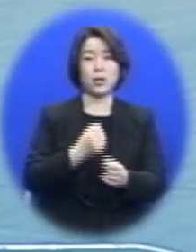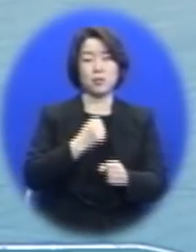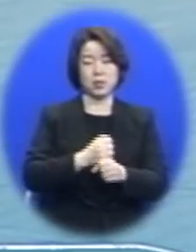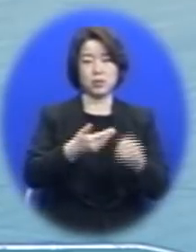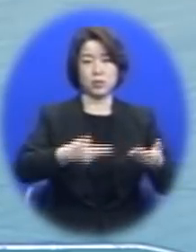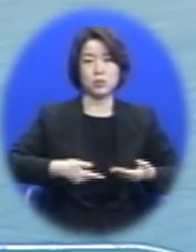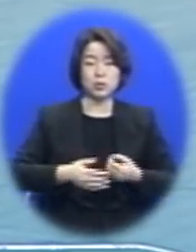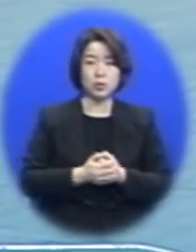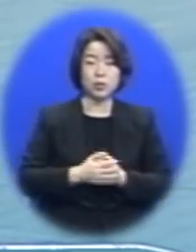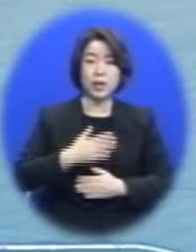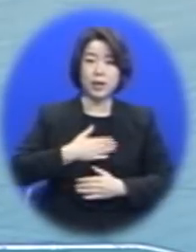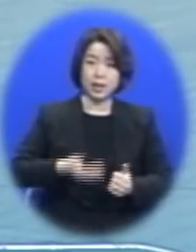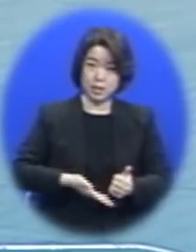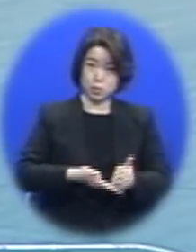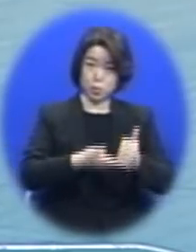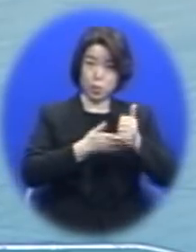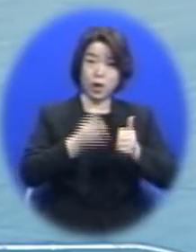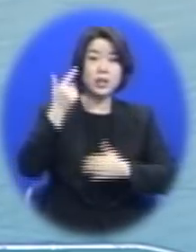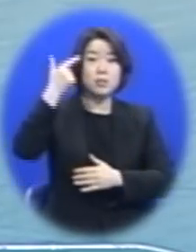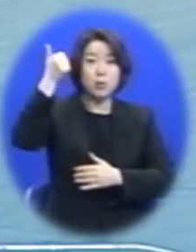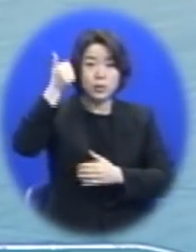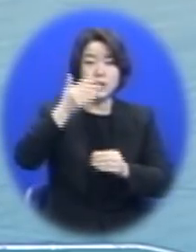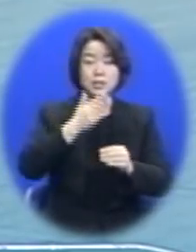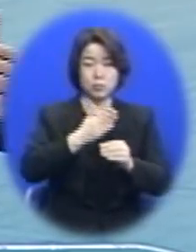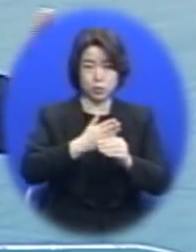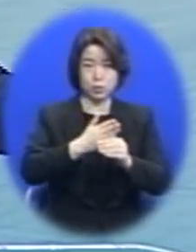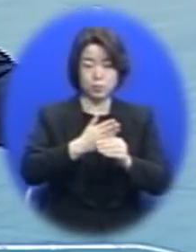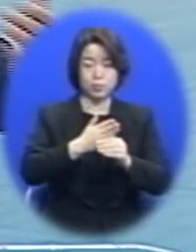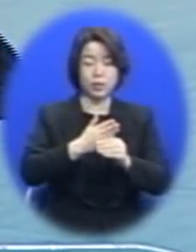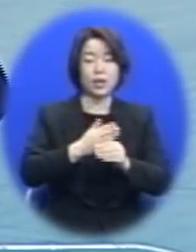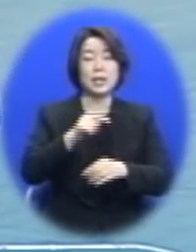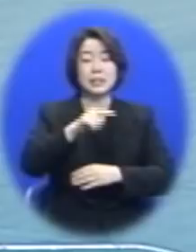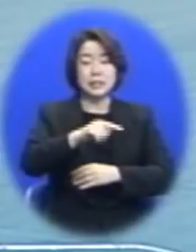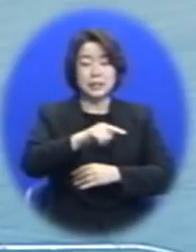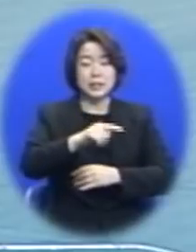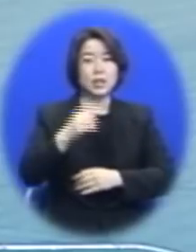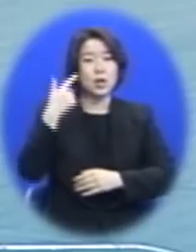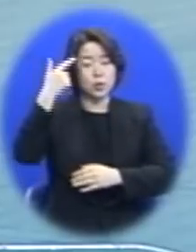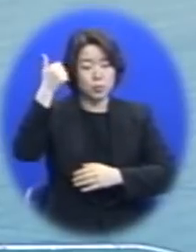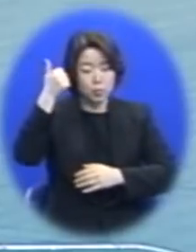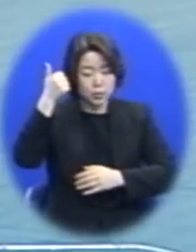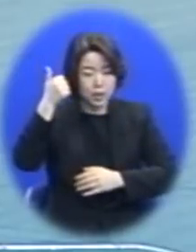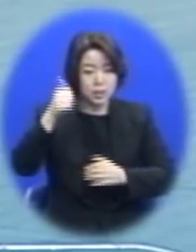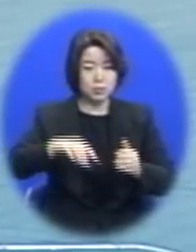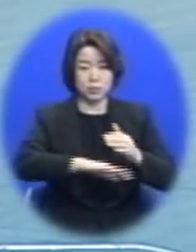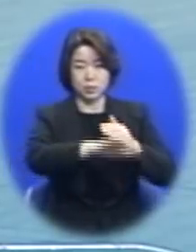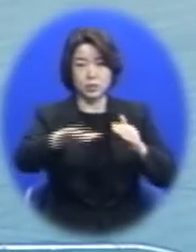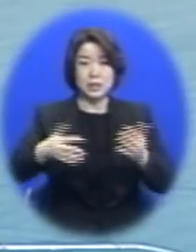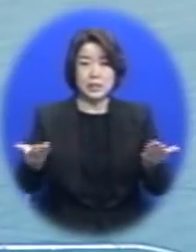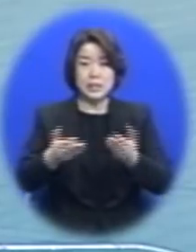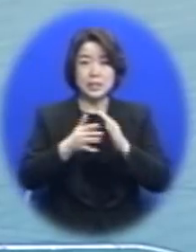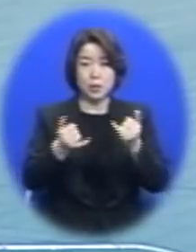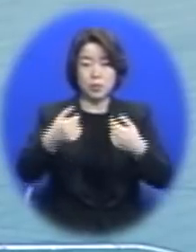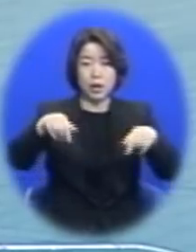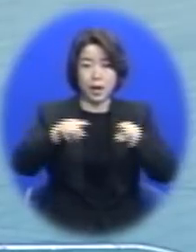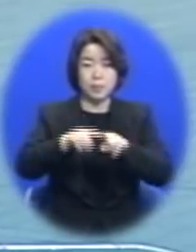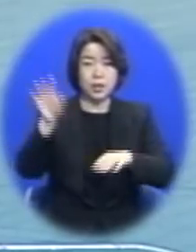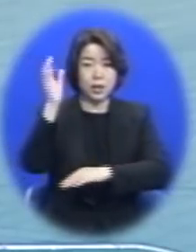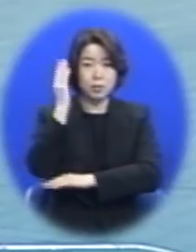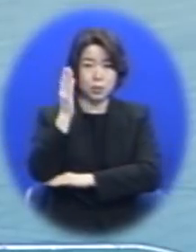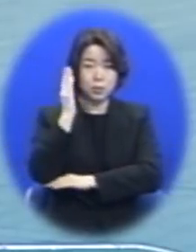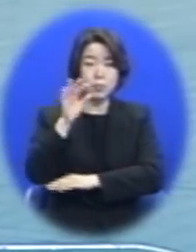존경하는 목사님 아 그 교회 교육자 들과 함께 술에 내를 갔던 이야기를 아 그 그래